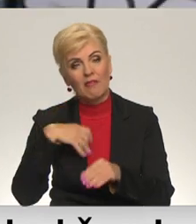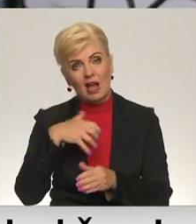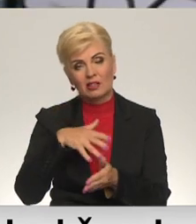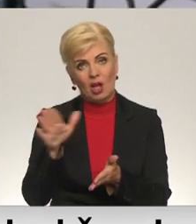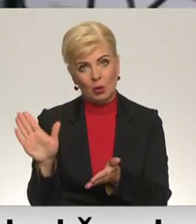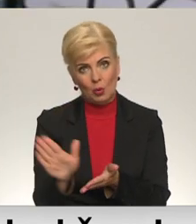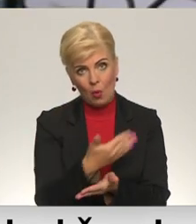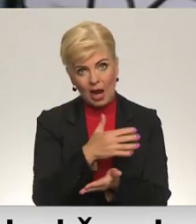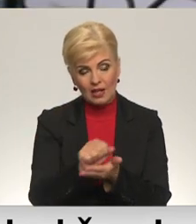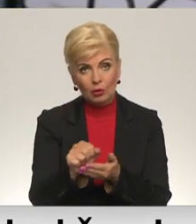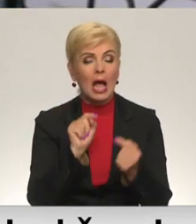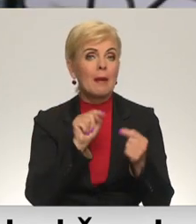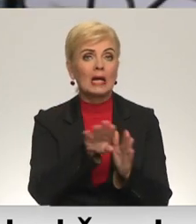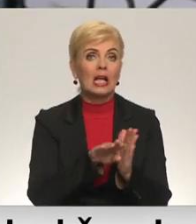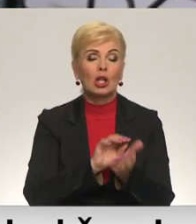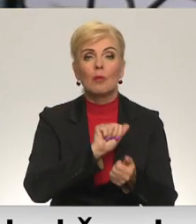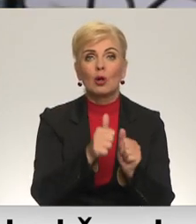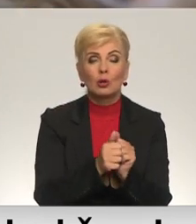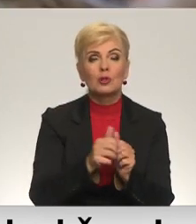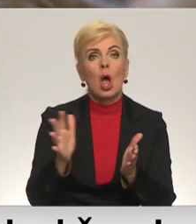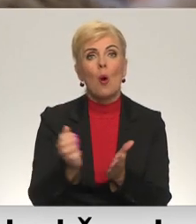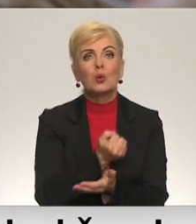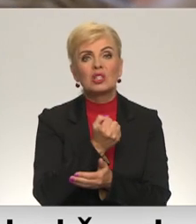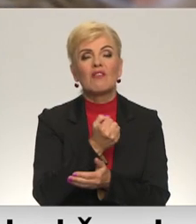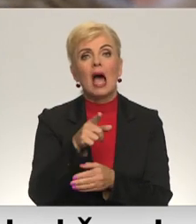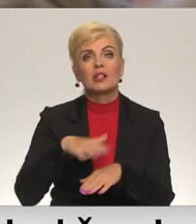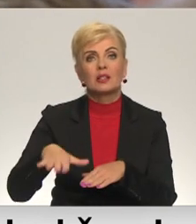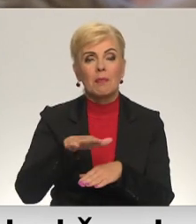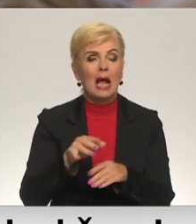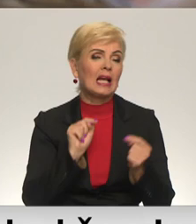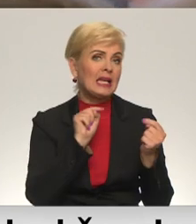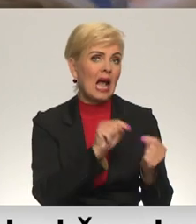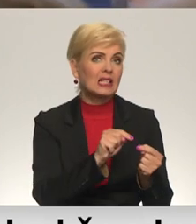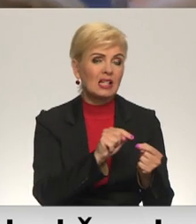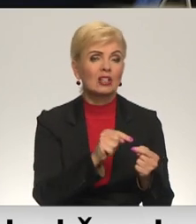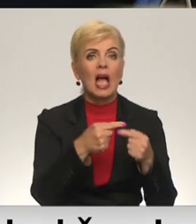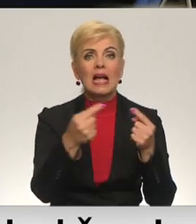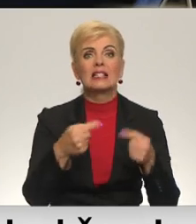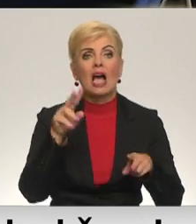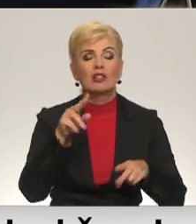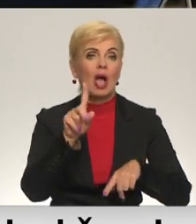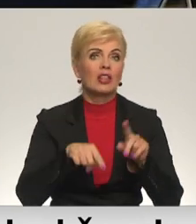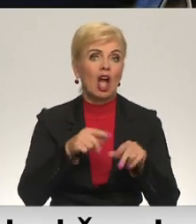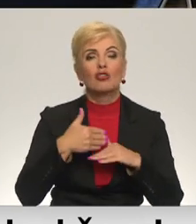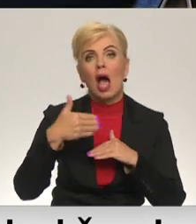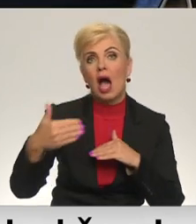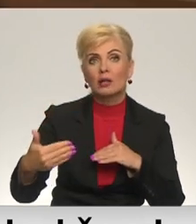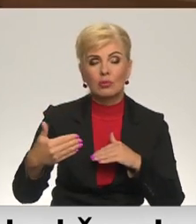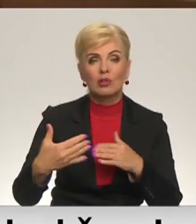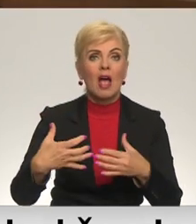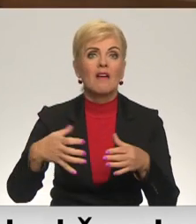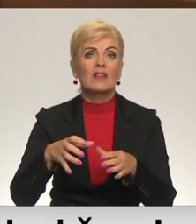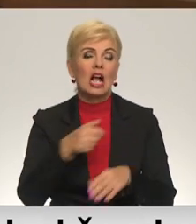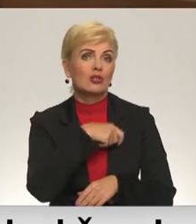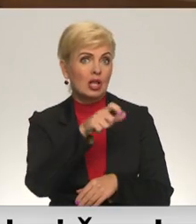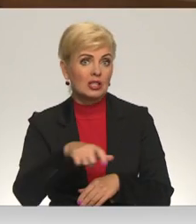demontēt. Pret likuma grozījumiem un Uzvaras parka pieminekļa nojaukšanu iestājās opozīcijā esošā Saskaņa un daži ārpus frakciju deputāti.